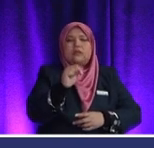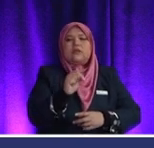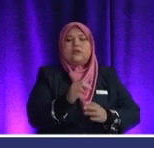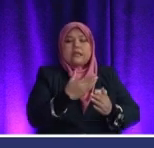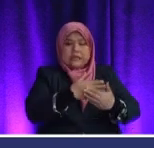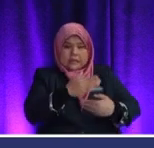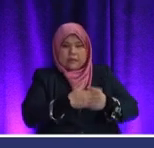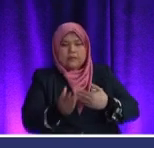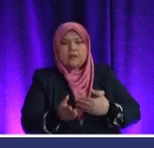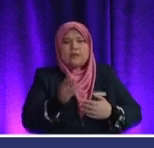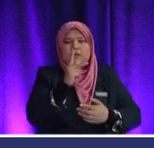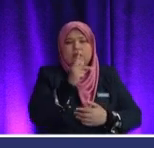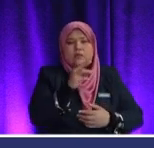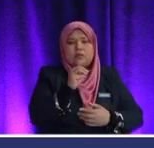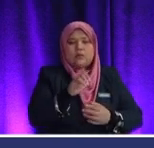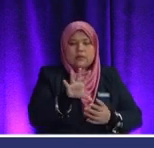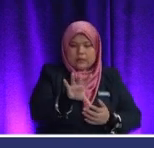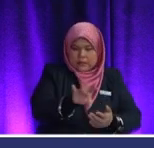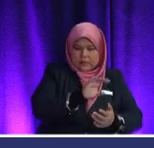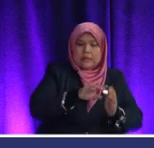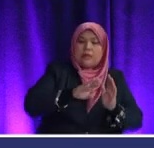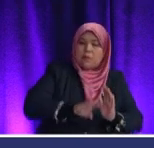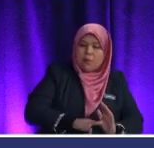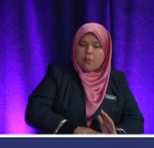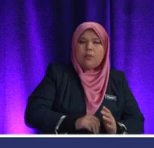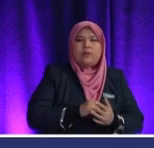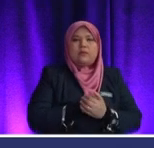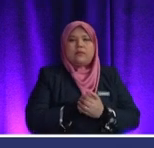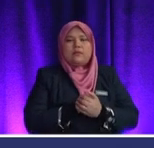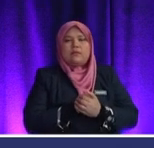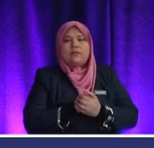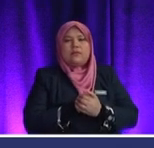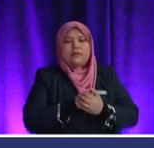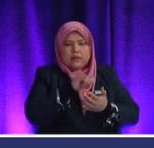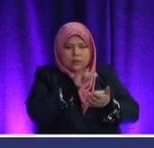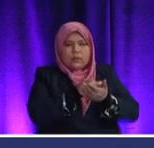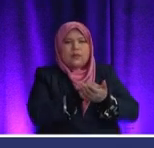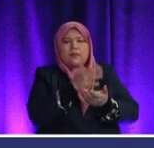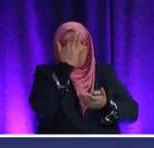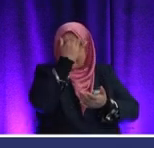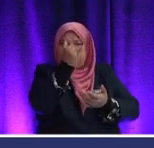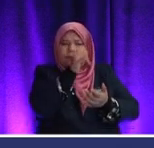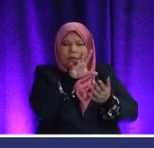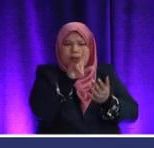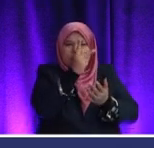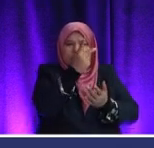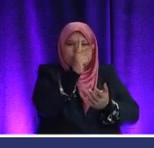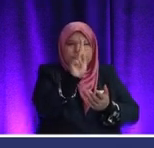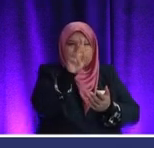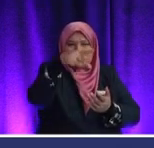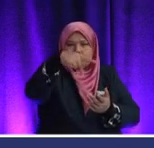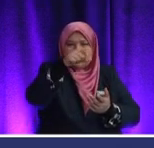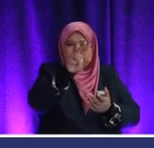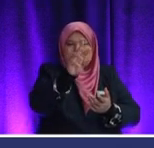kupu-kupu ROM jadi dia akan pilih yang bawah lagi itu alasannya kenapa cuprum dan juga